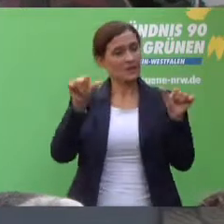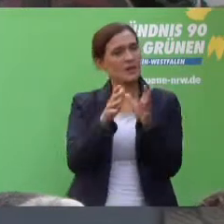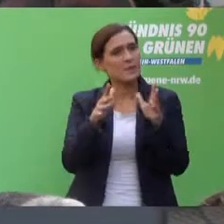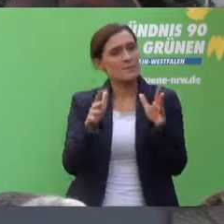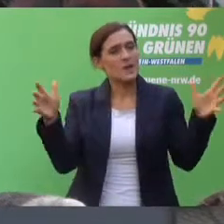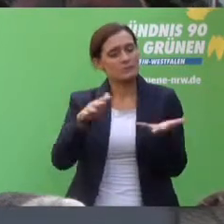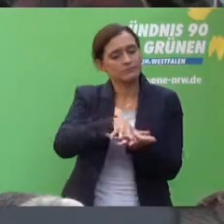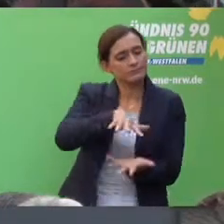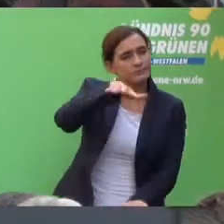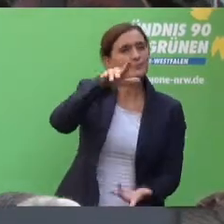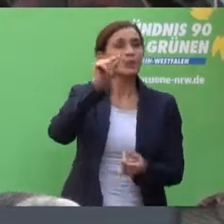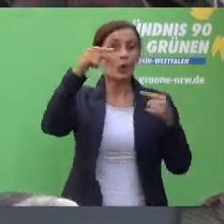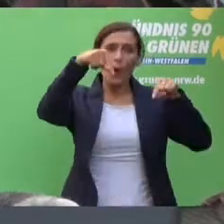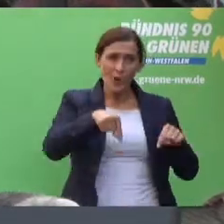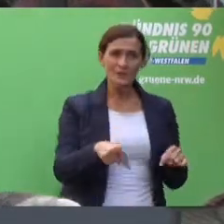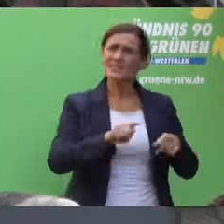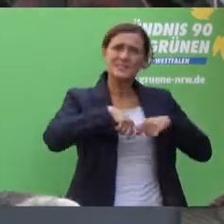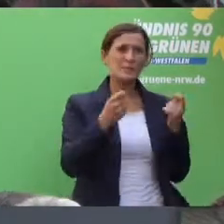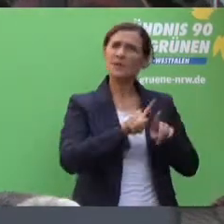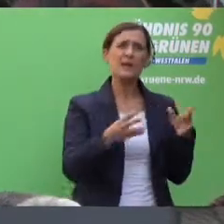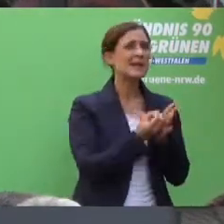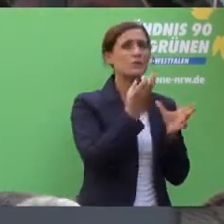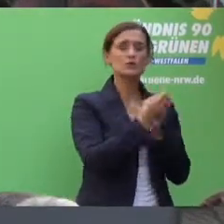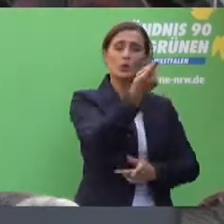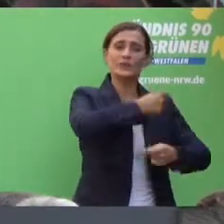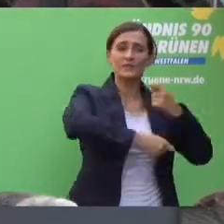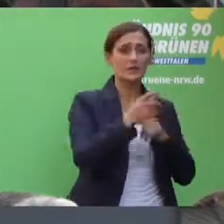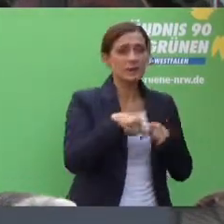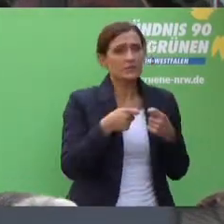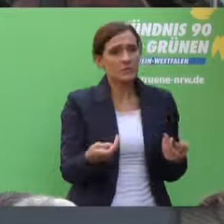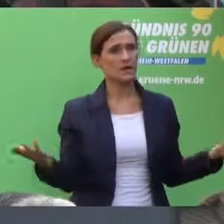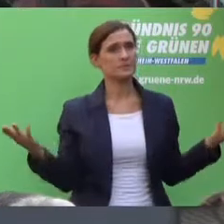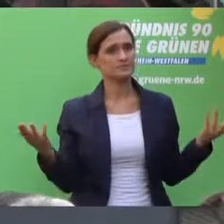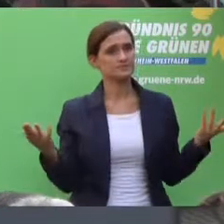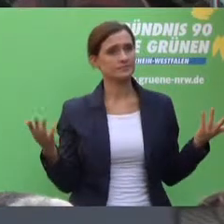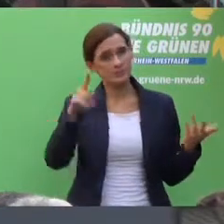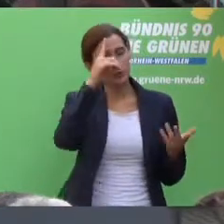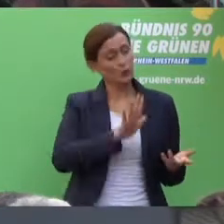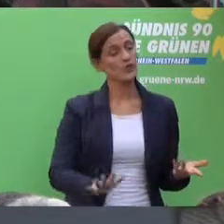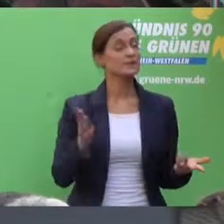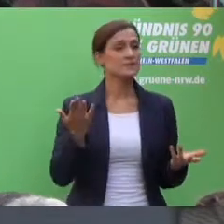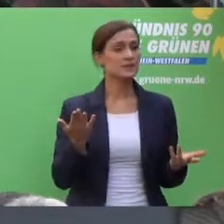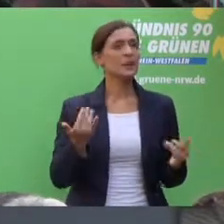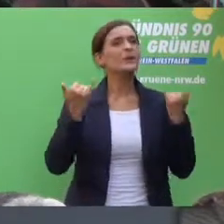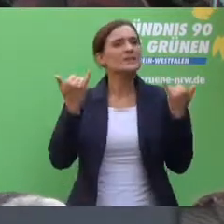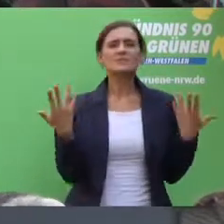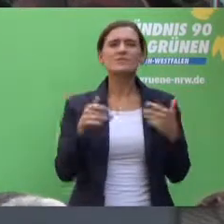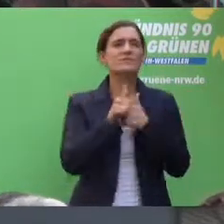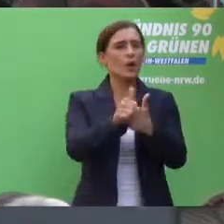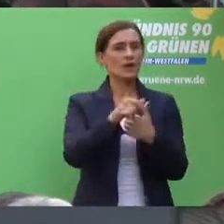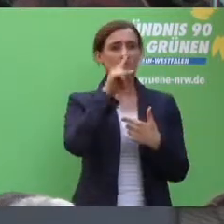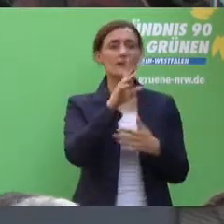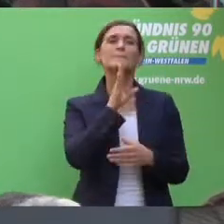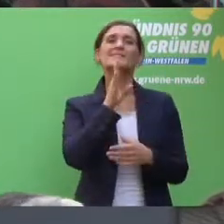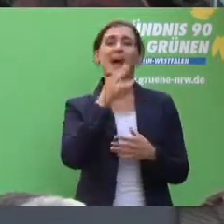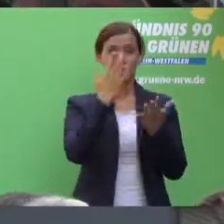heute keinen Emissionshandel mehr in Deutschland gibt. Und was ist die Folge? An Tagen, wo mittags die